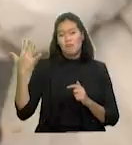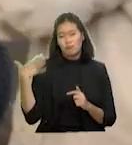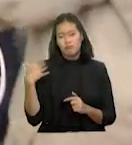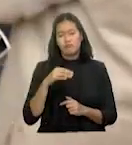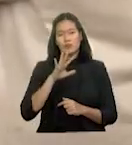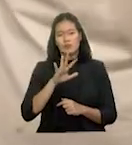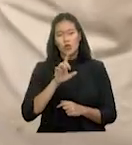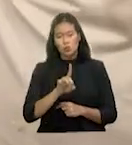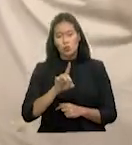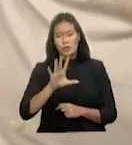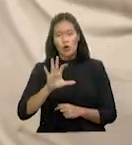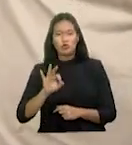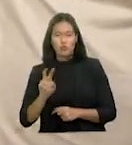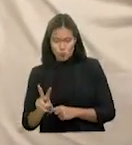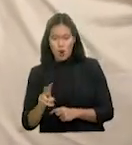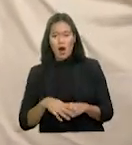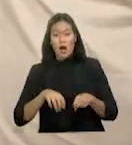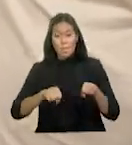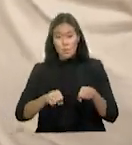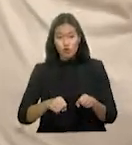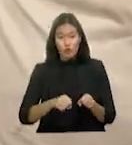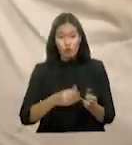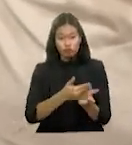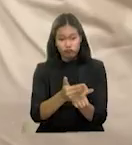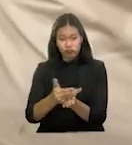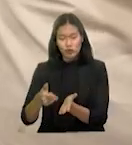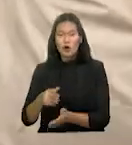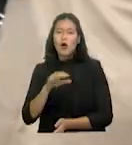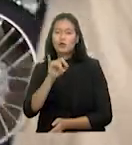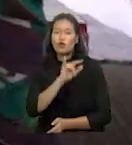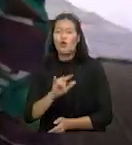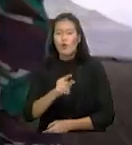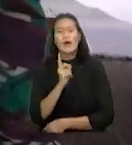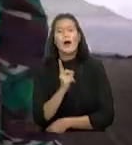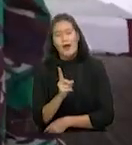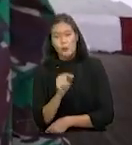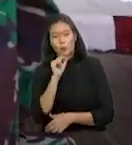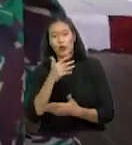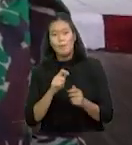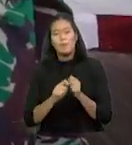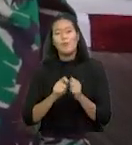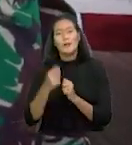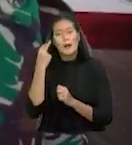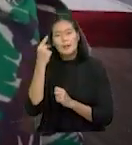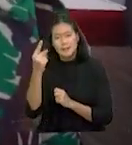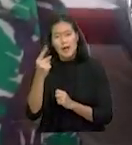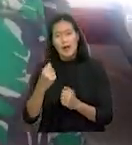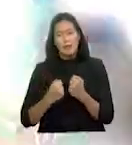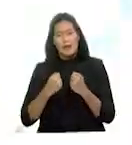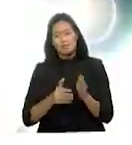Tual. Penyerahan kendaraan bermotor tersebut merupakan arahan Presiden Joko Widodo untuk menyusun rencana pertahanan jangka